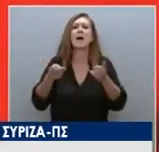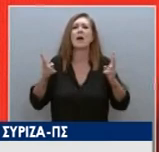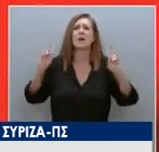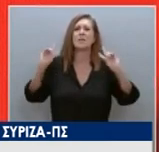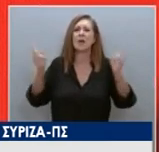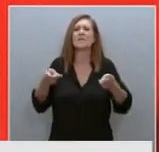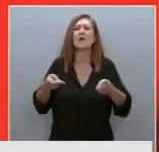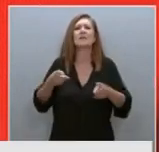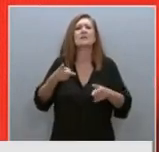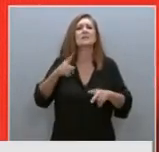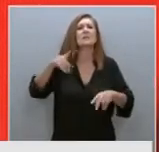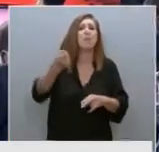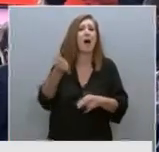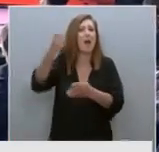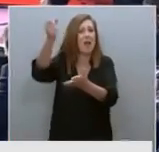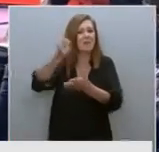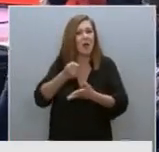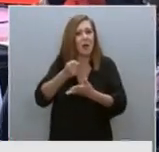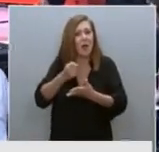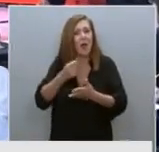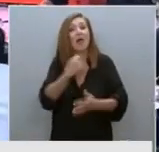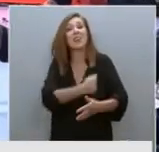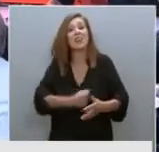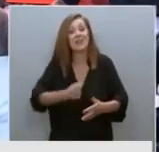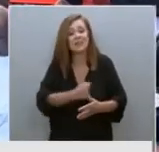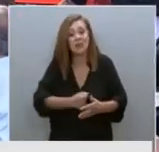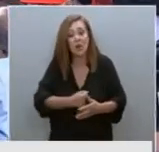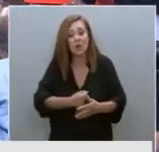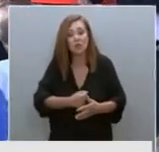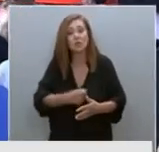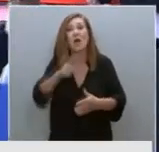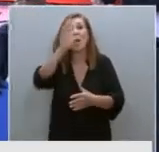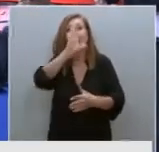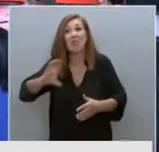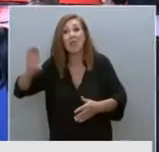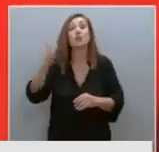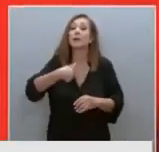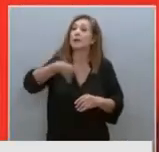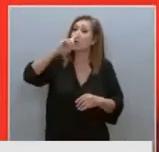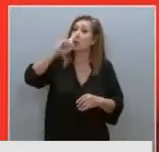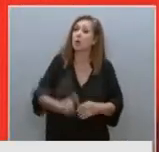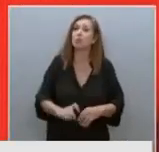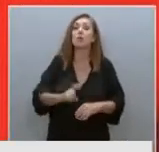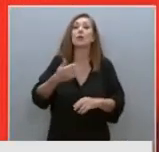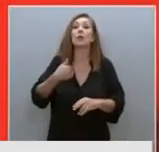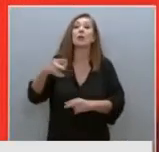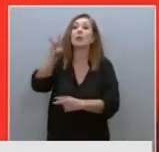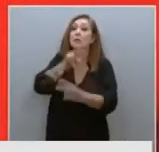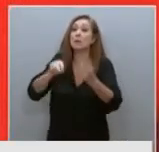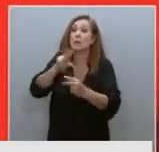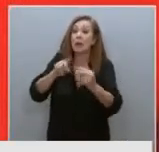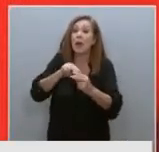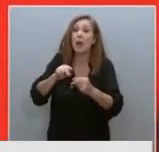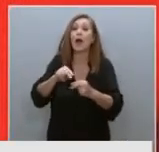έτσι ιδιαίτερη ευαισθησία όπως η Θράκη. Νομίζω ότι αποτελεί επιτακτική ανάγκη να κουβεντιάσουμε για ένα